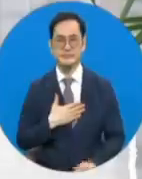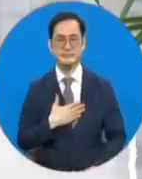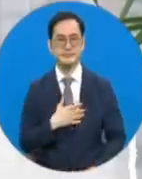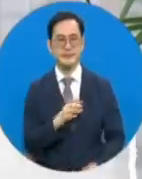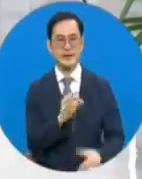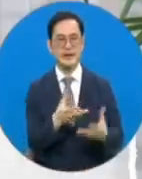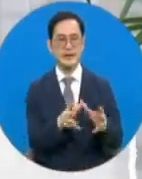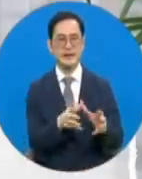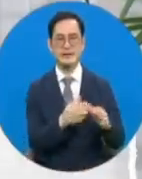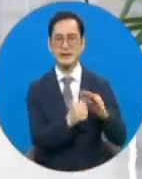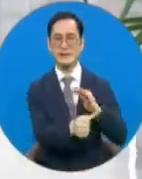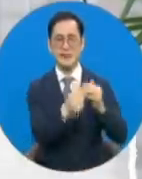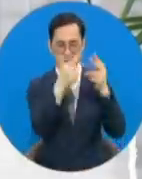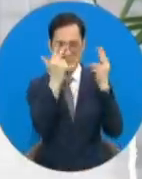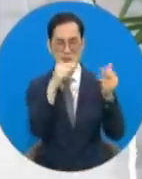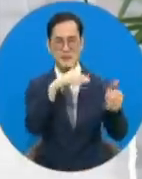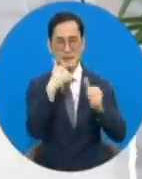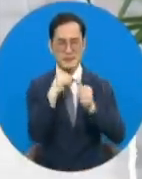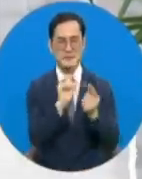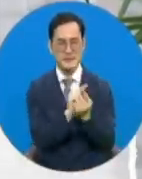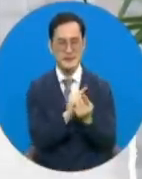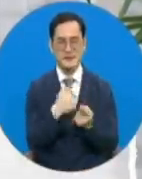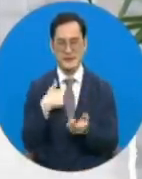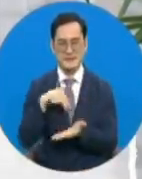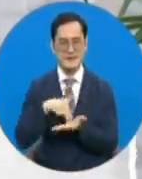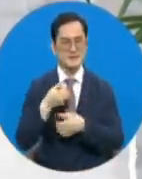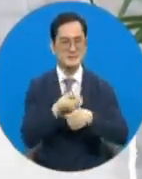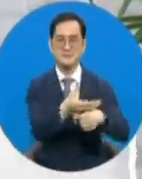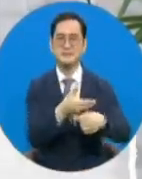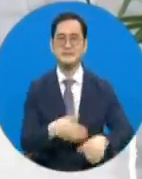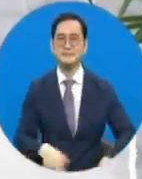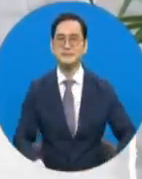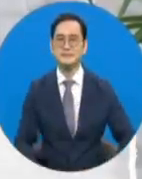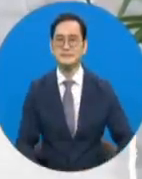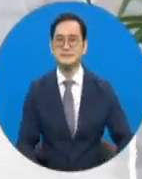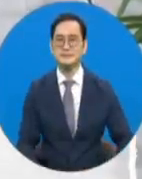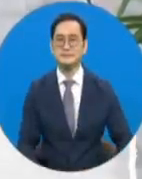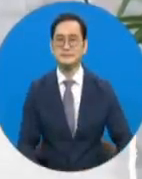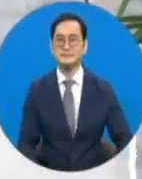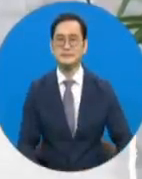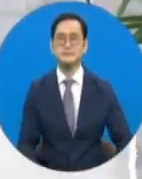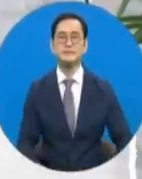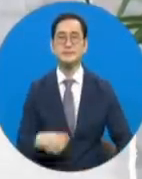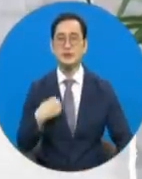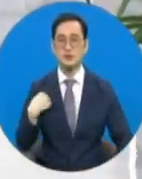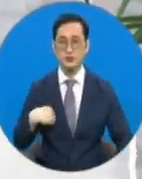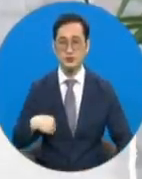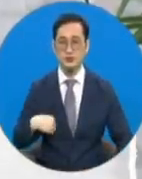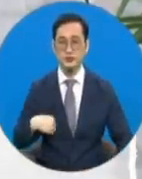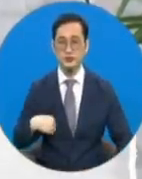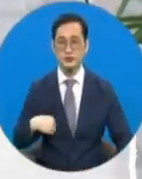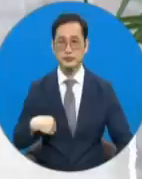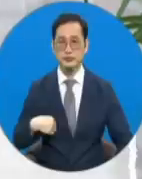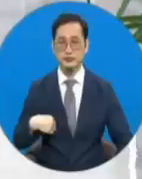대표 만나서 본인들의 입장을 이야기하겠다라는 것이고요. 사실 중국도 본인들이 뭐 시진핑이나 뭐 국가